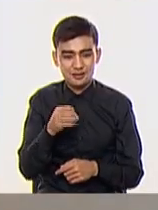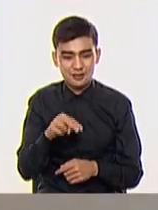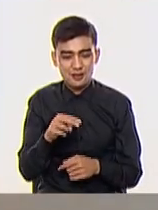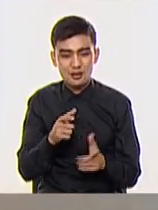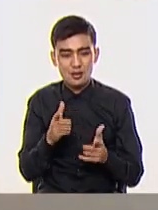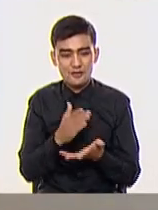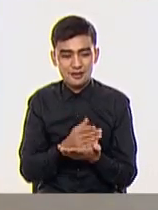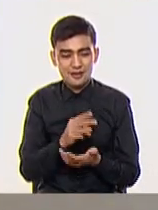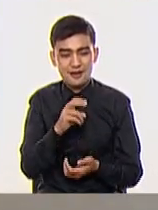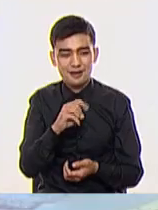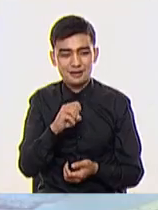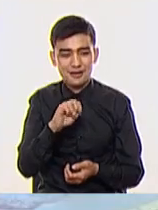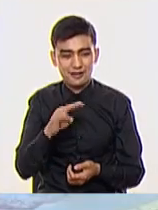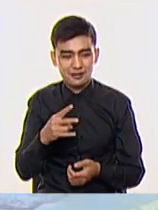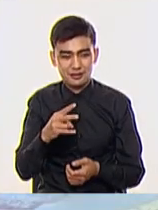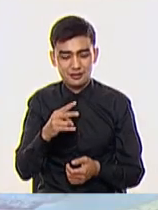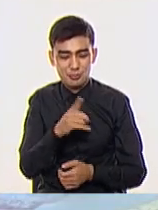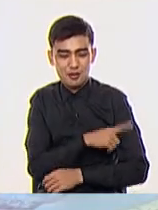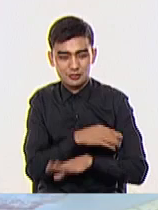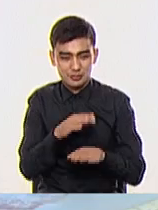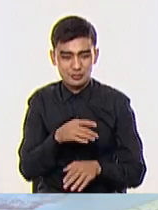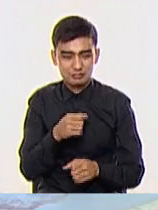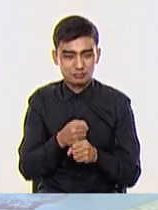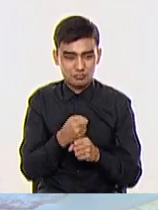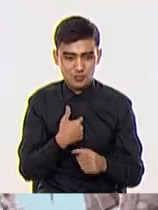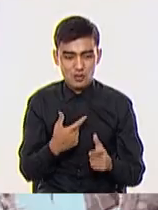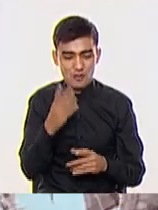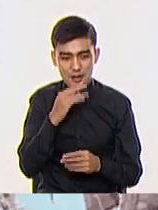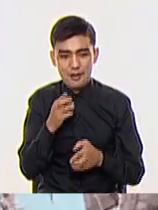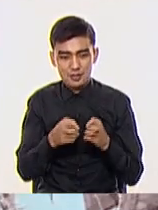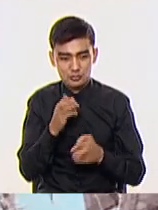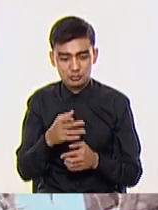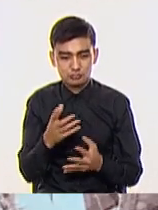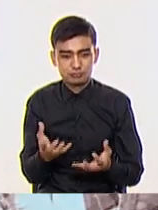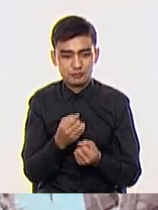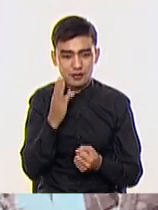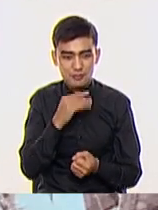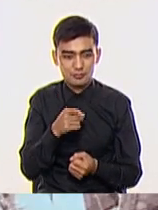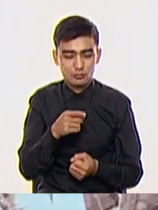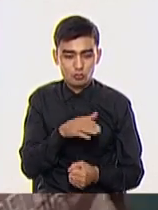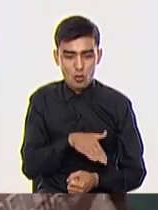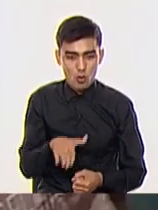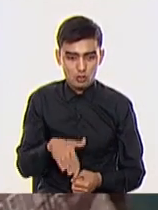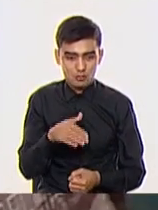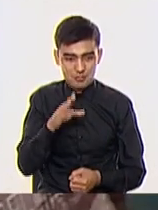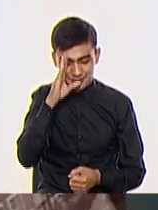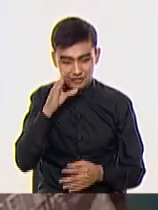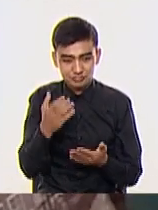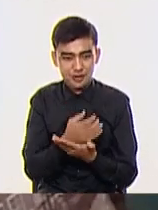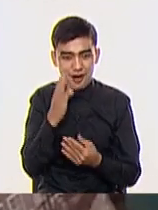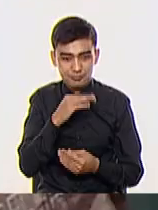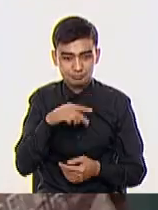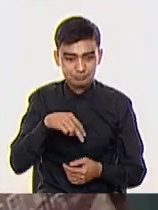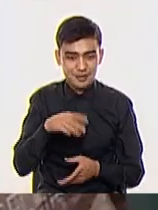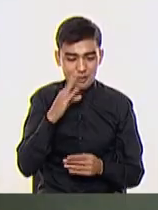в казанской клинике там могут провести реабилитацию затем операцию есть шанс что она спасет многие юноши но только на